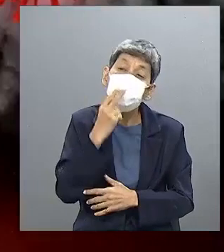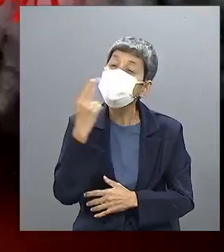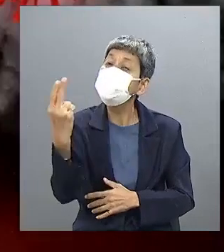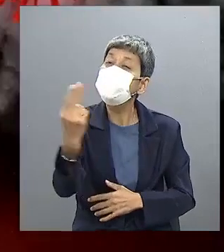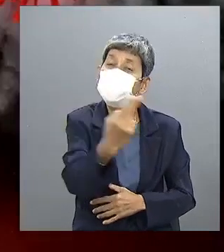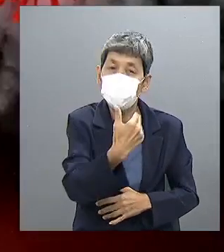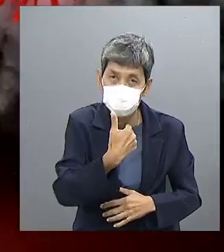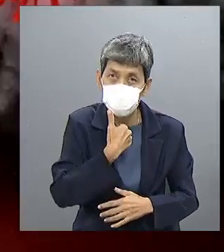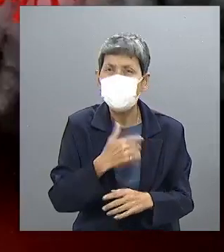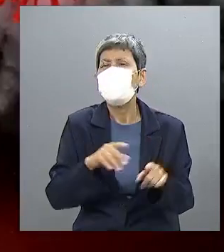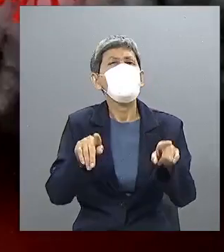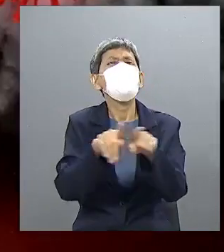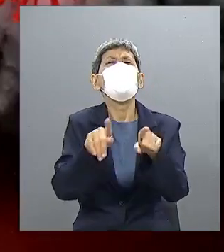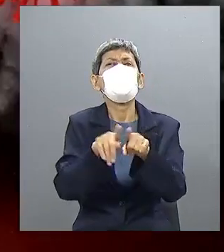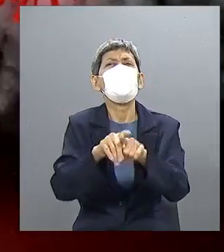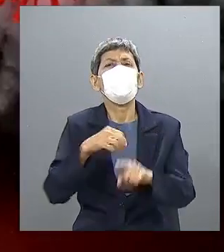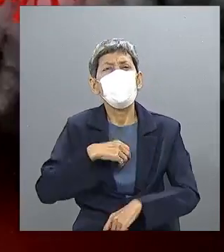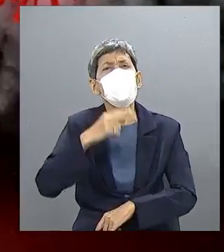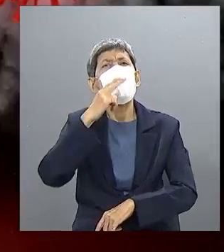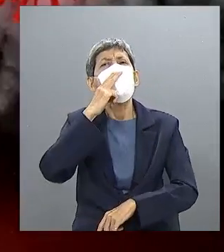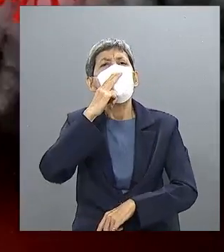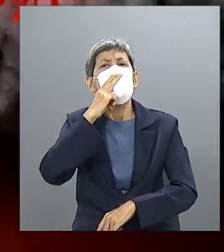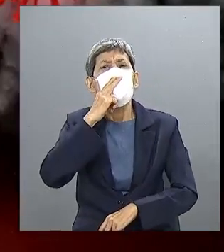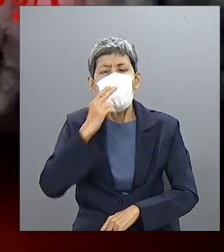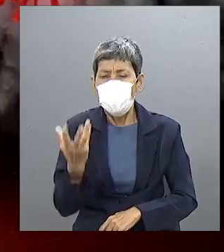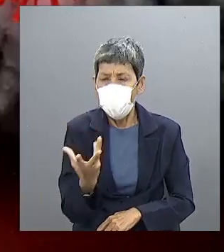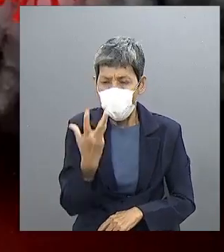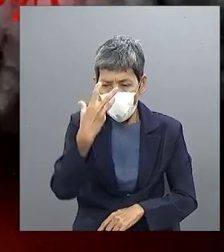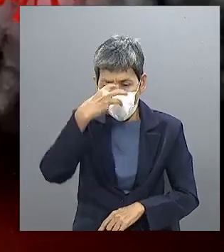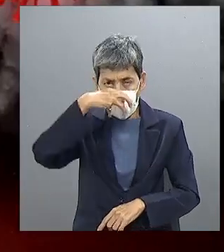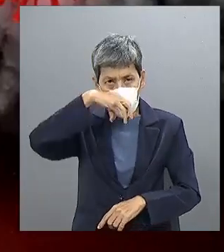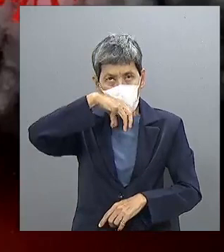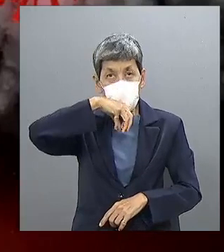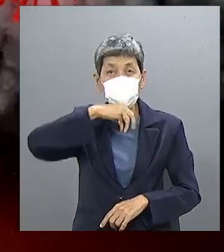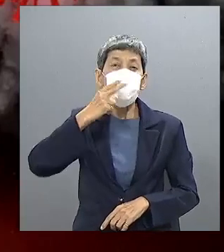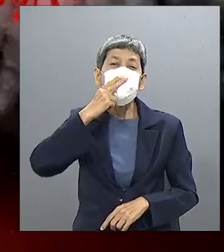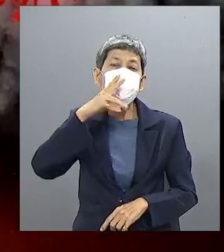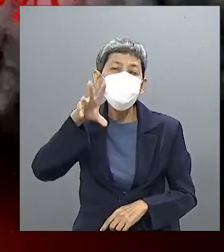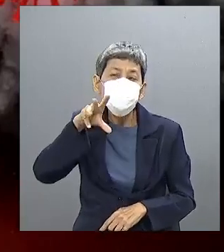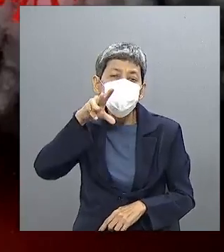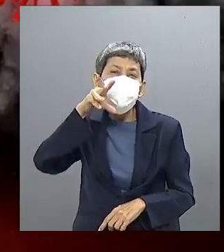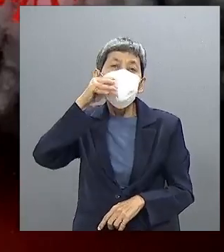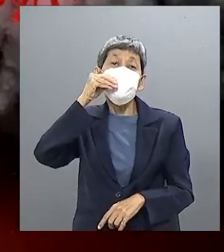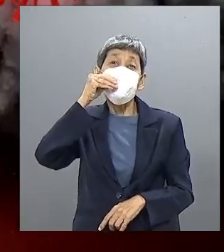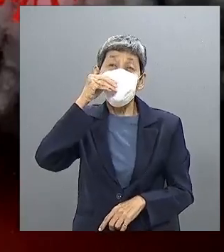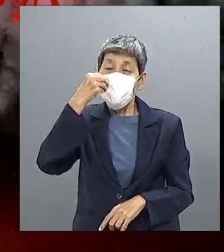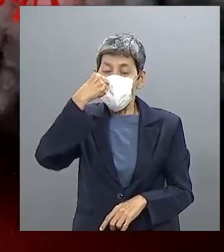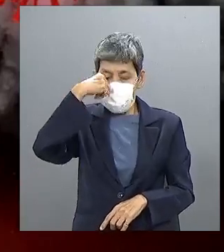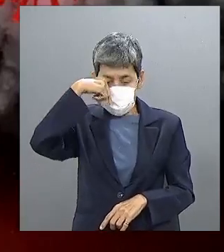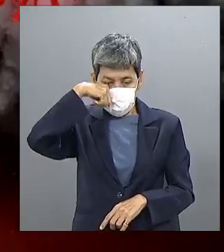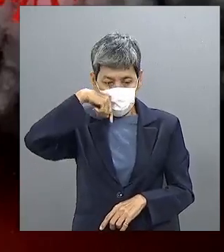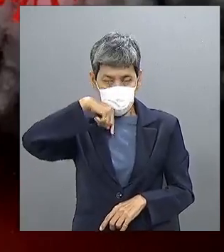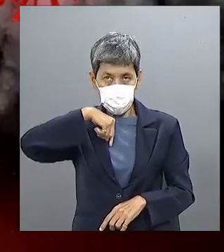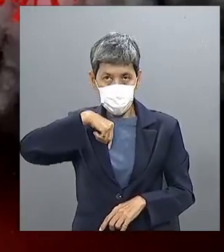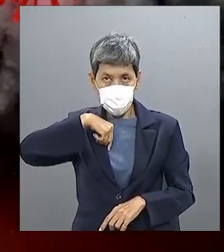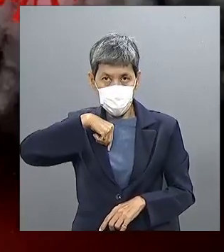ความคล้ายคลึงคือมันต้องมีการสุกเอาควันนะครับหรือตัวไอจากตัวอุปกรณ์บุหรี่ไฟฟ้านะครับการเวียนกันสุข